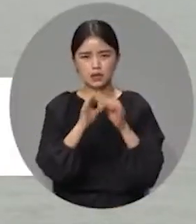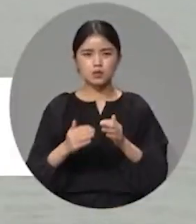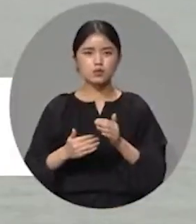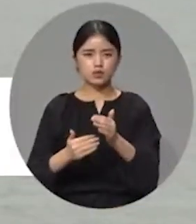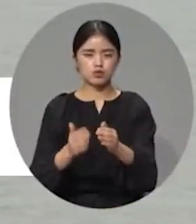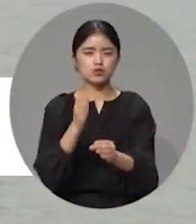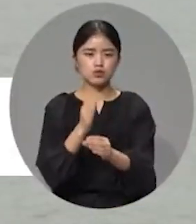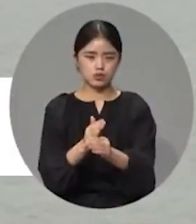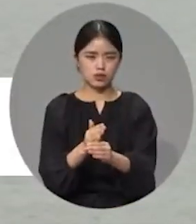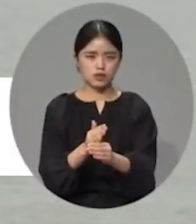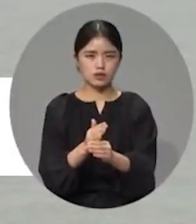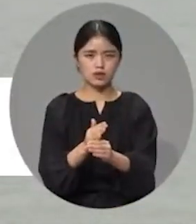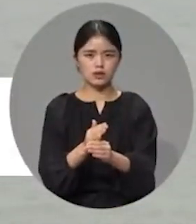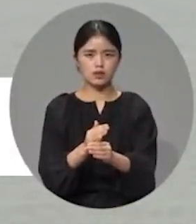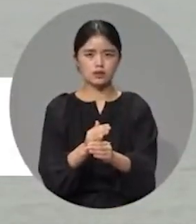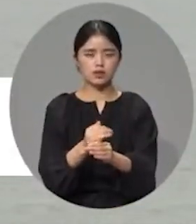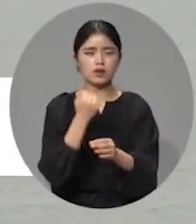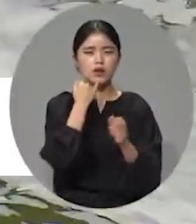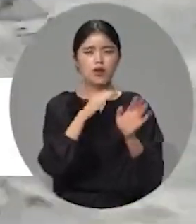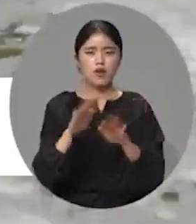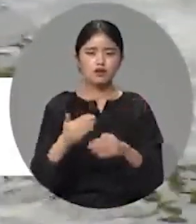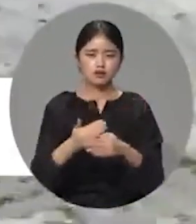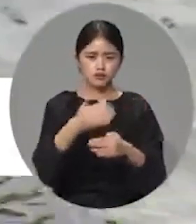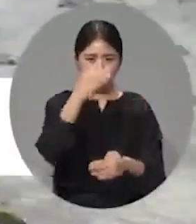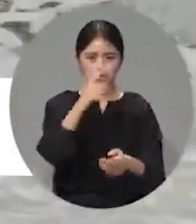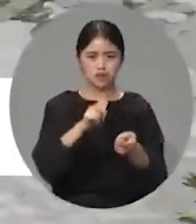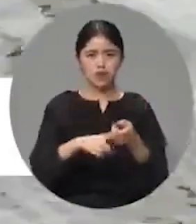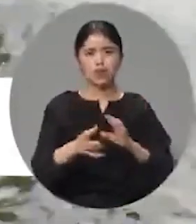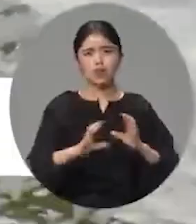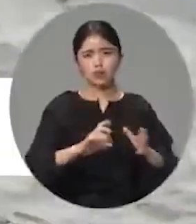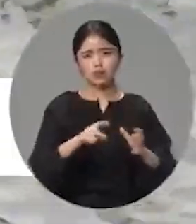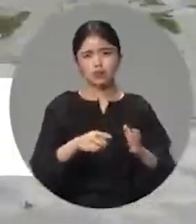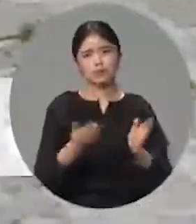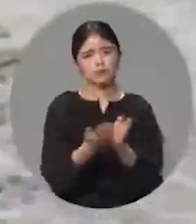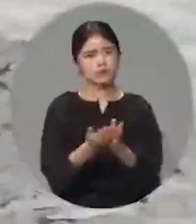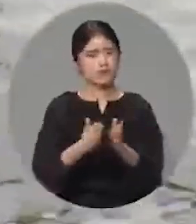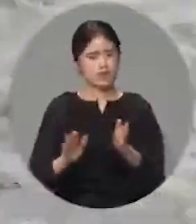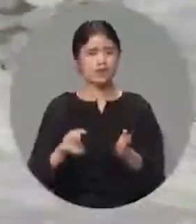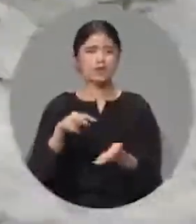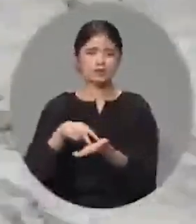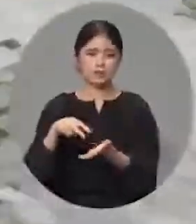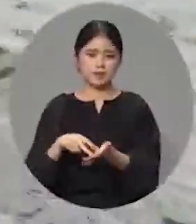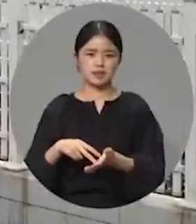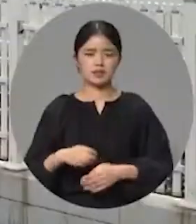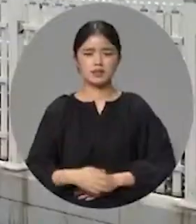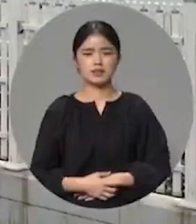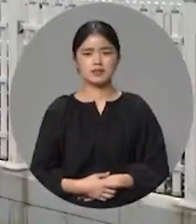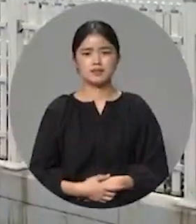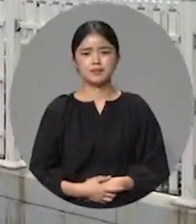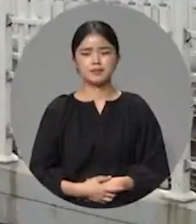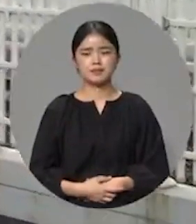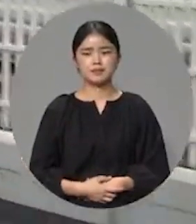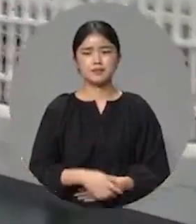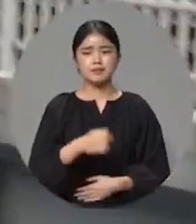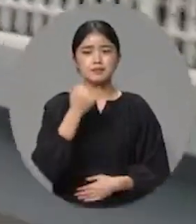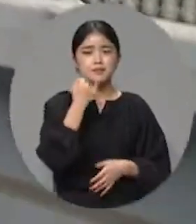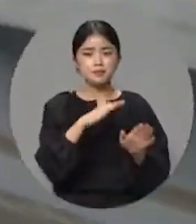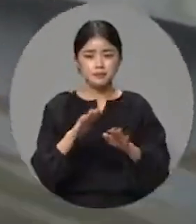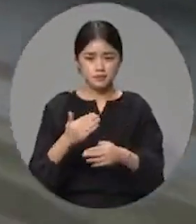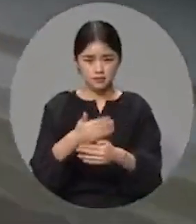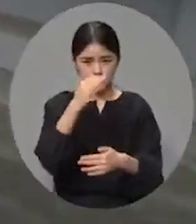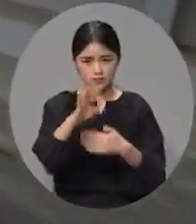추진되는 상황에서 해수 유통을 전제로 한 논의는 부적절하다는 입장도 보였습니다. 해수 유통을